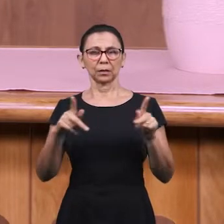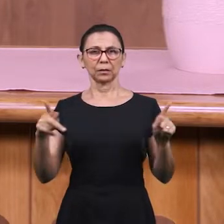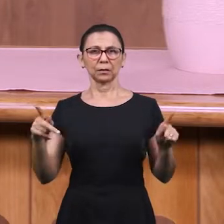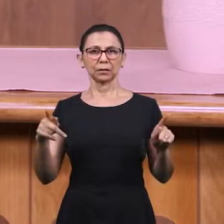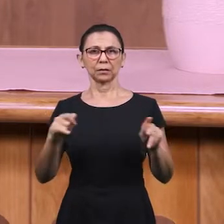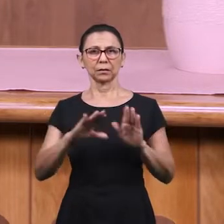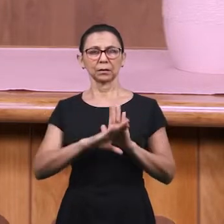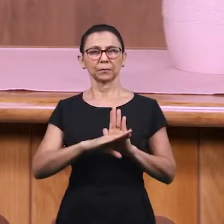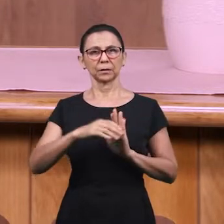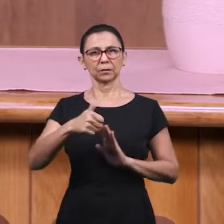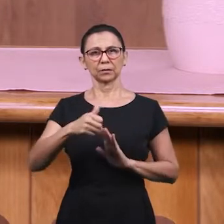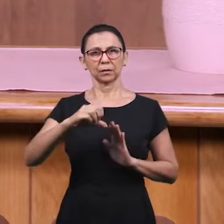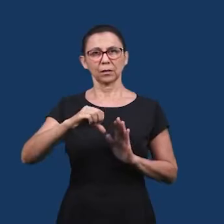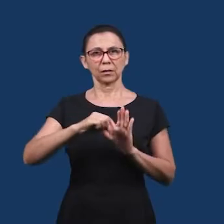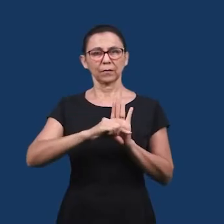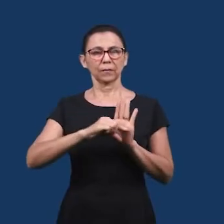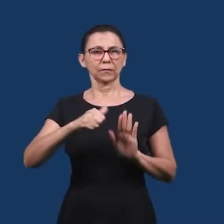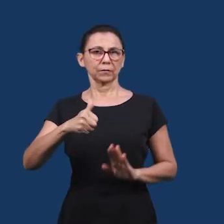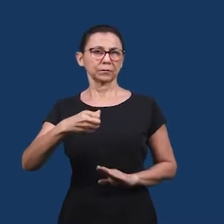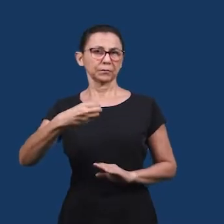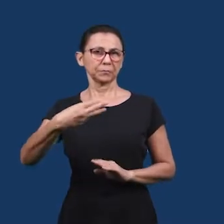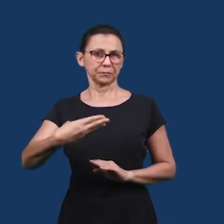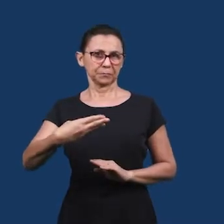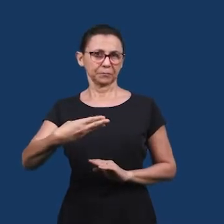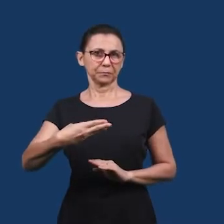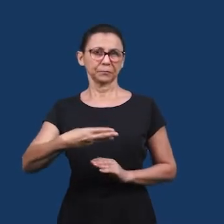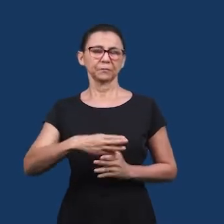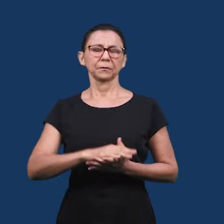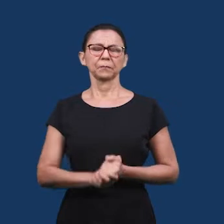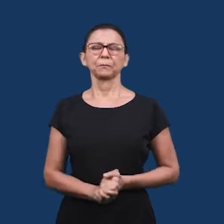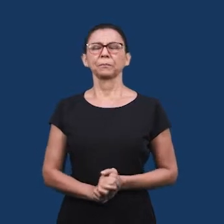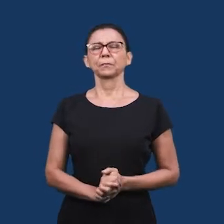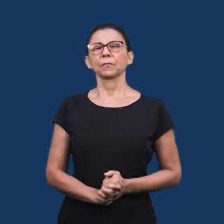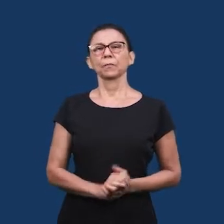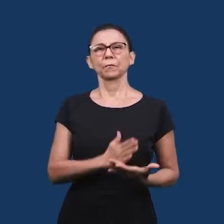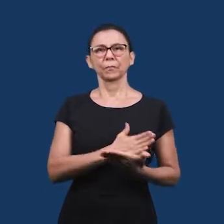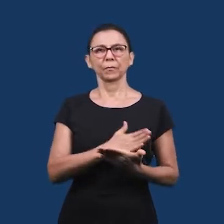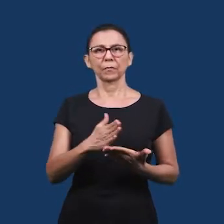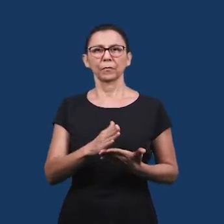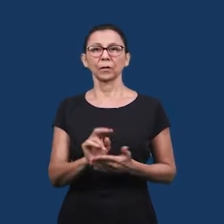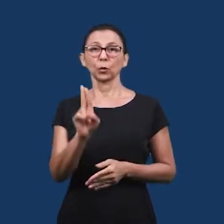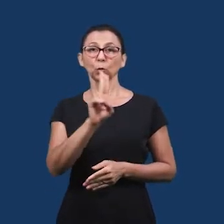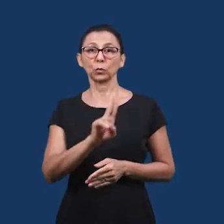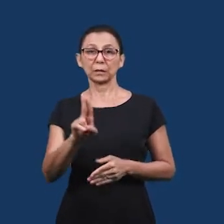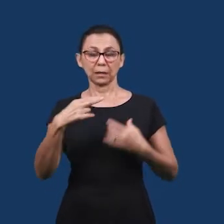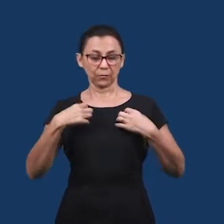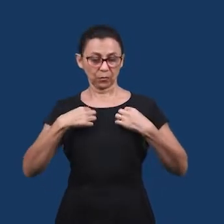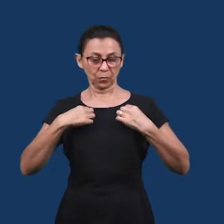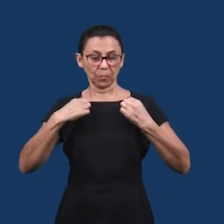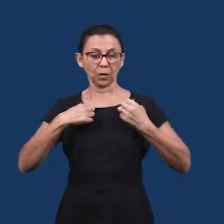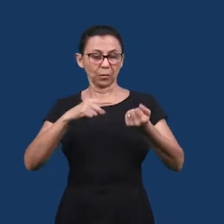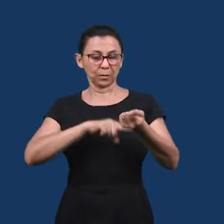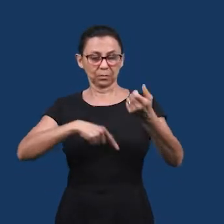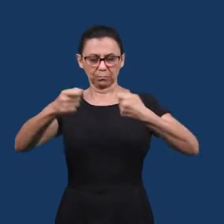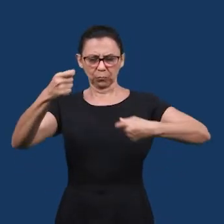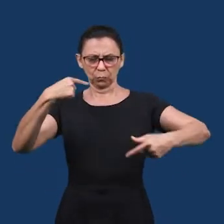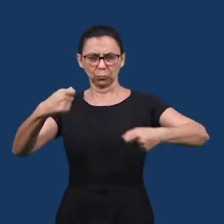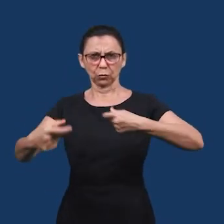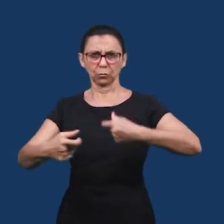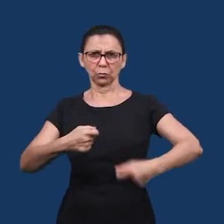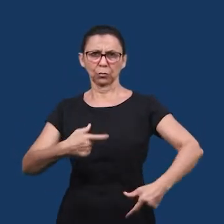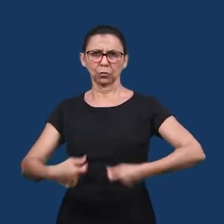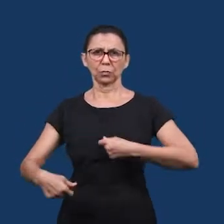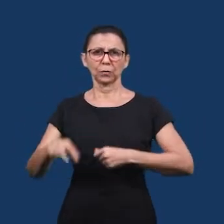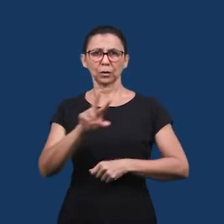Откровения, 19 глава, 13 стих. Он был облачен в одежду, обогренную